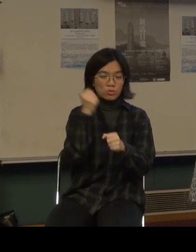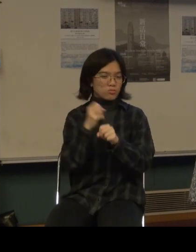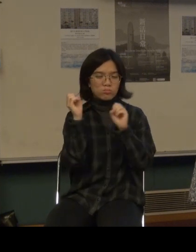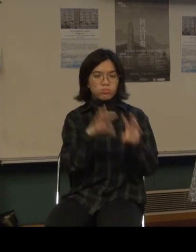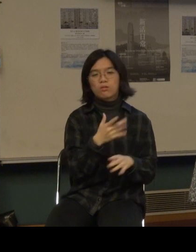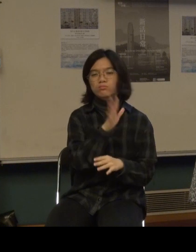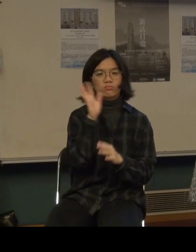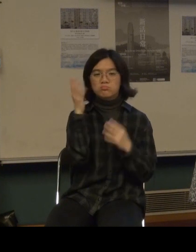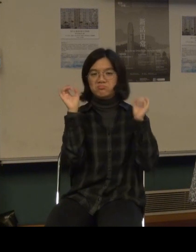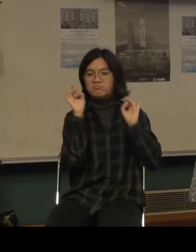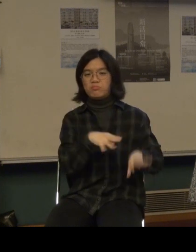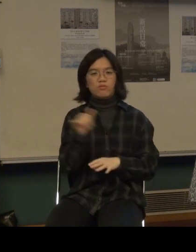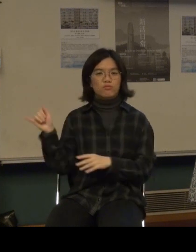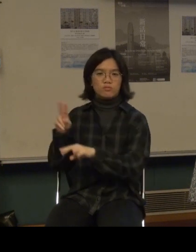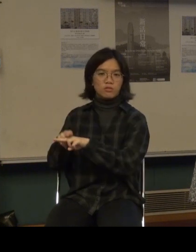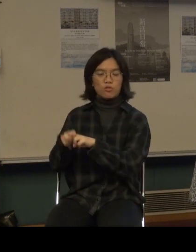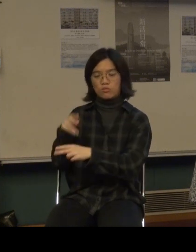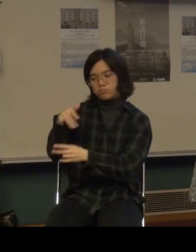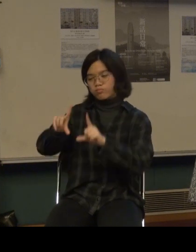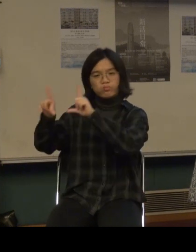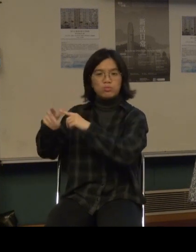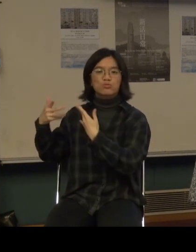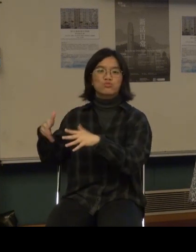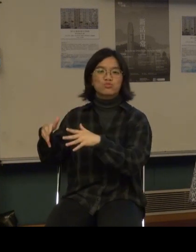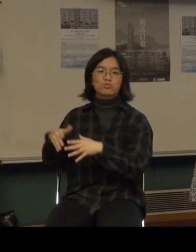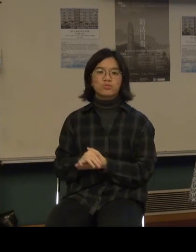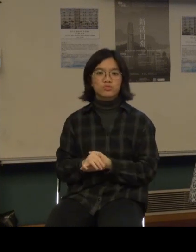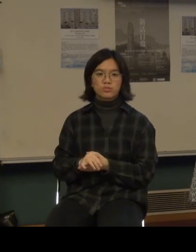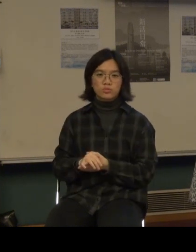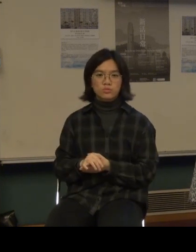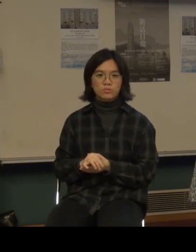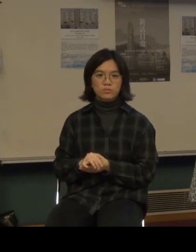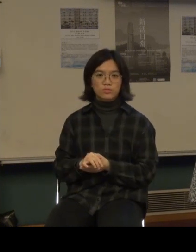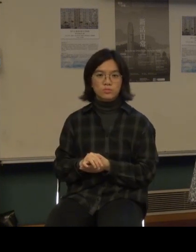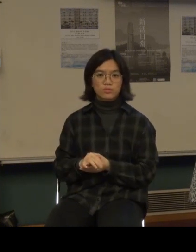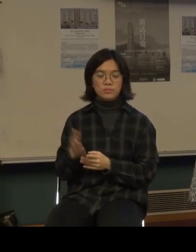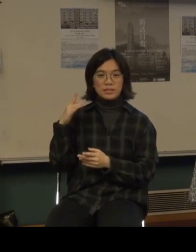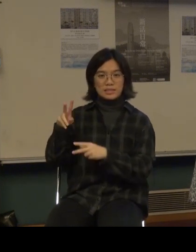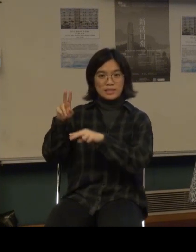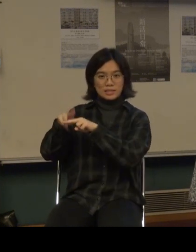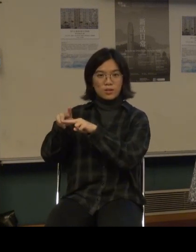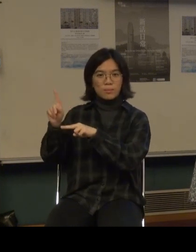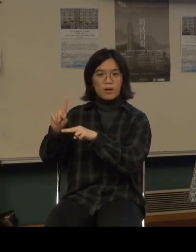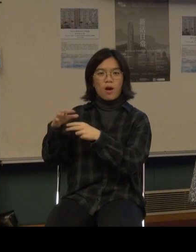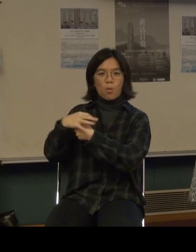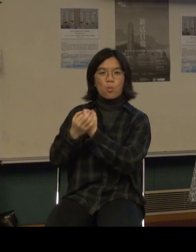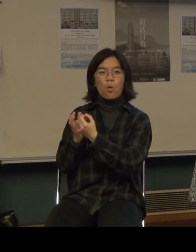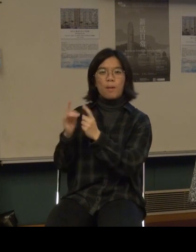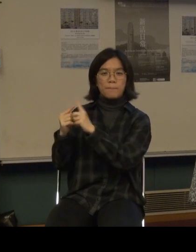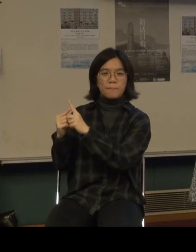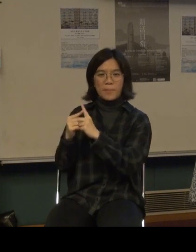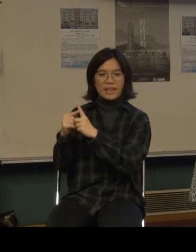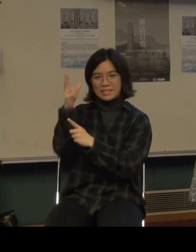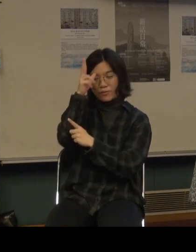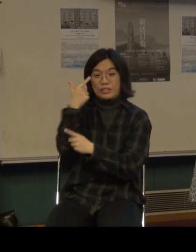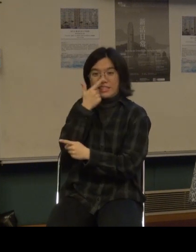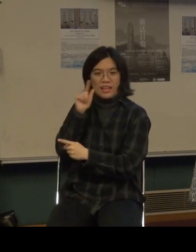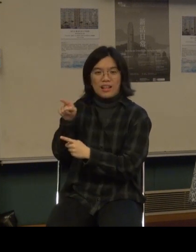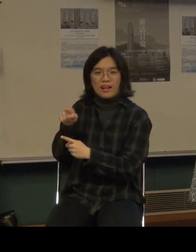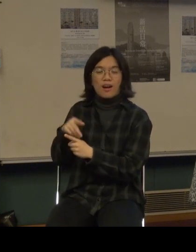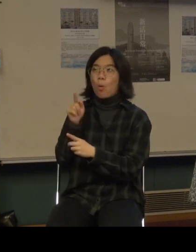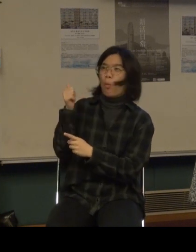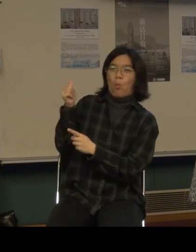內生活啦。喺當時佢哋都俾國民政府嘅新政府吸引咗。咁所以